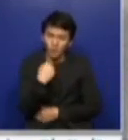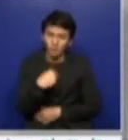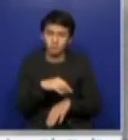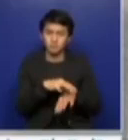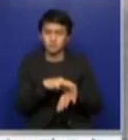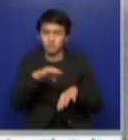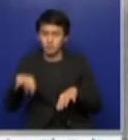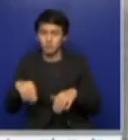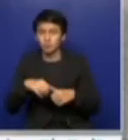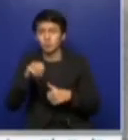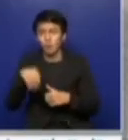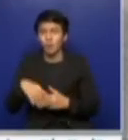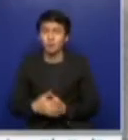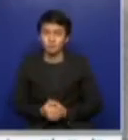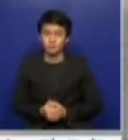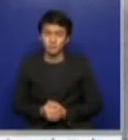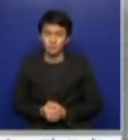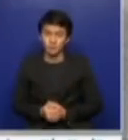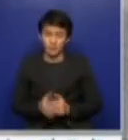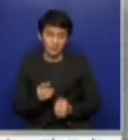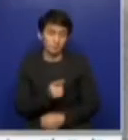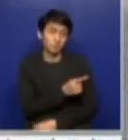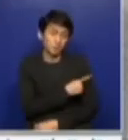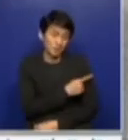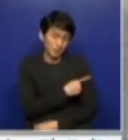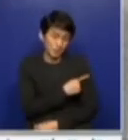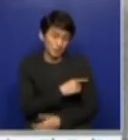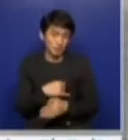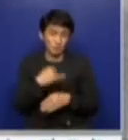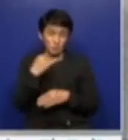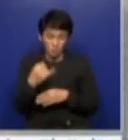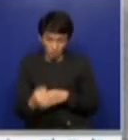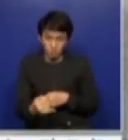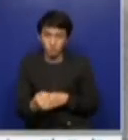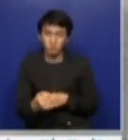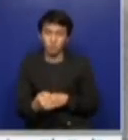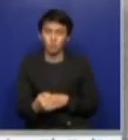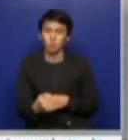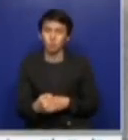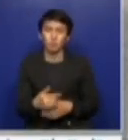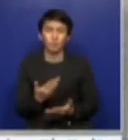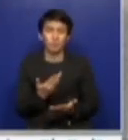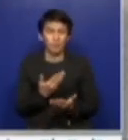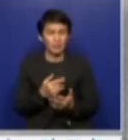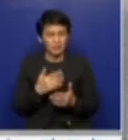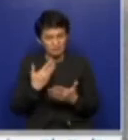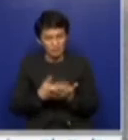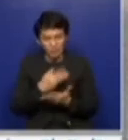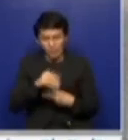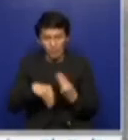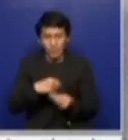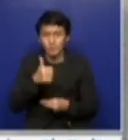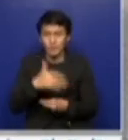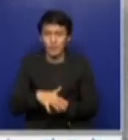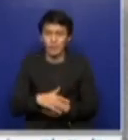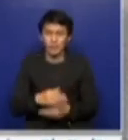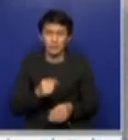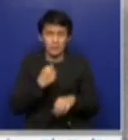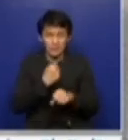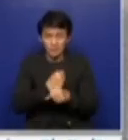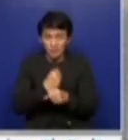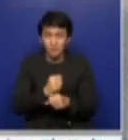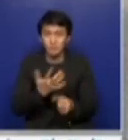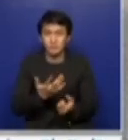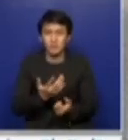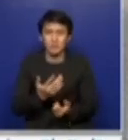ใหม่ตกงานกันปีละนับแสนเป็นที่น่าเศร้าใจจากเหตุผลโดยสังเขปดัง